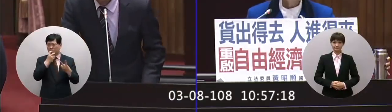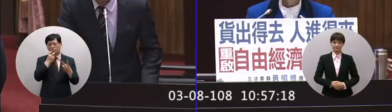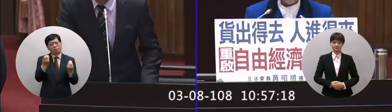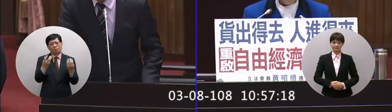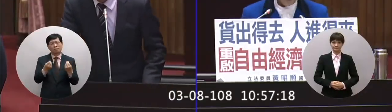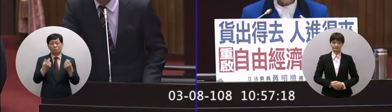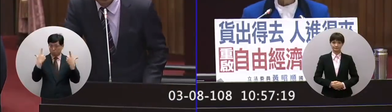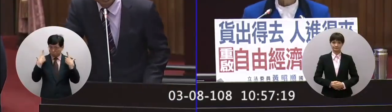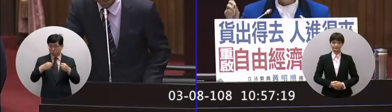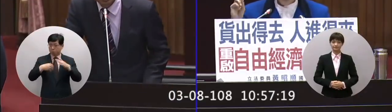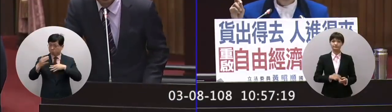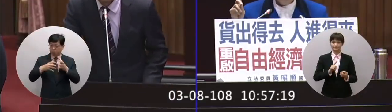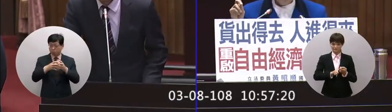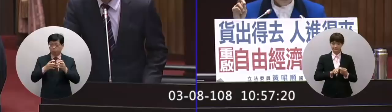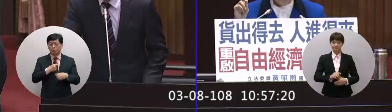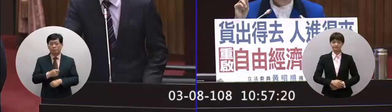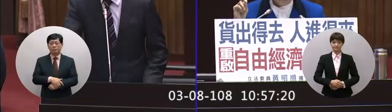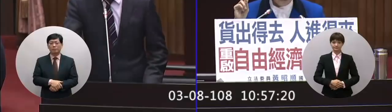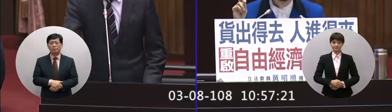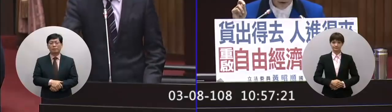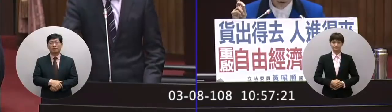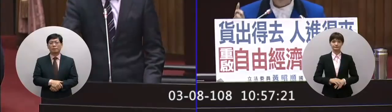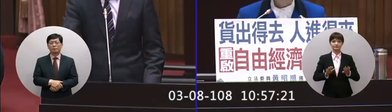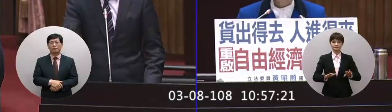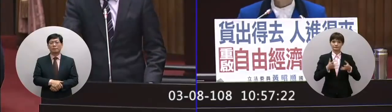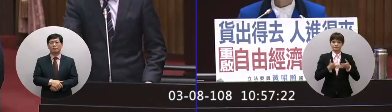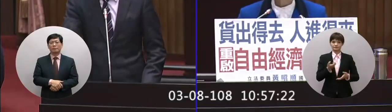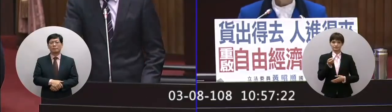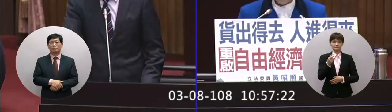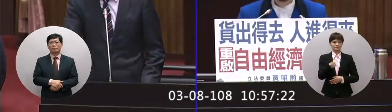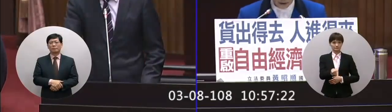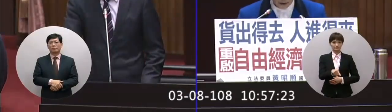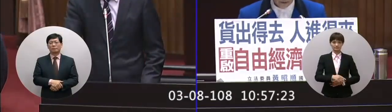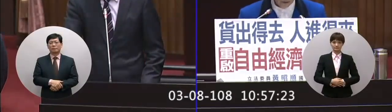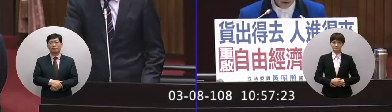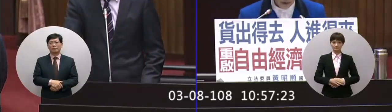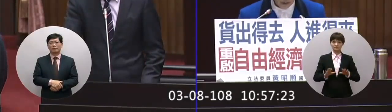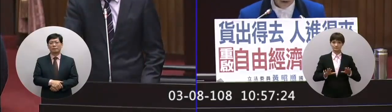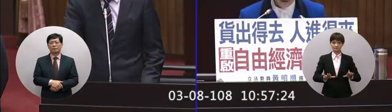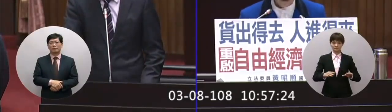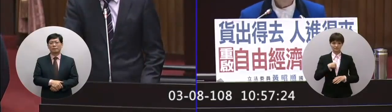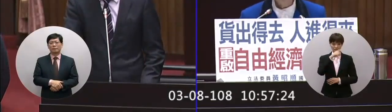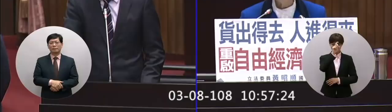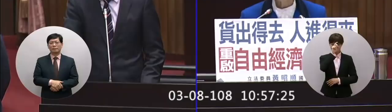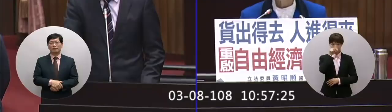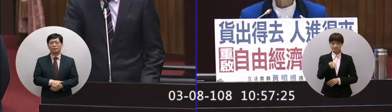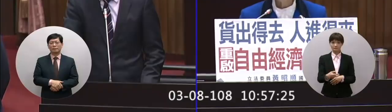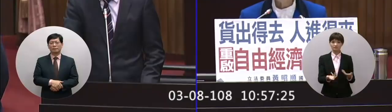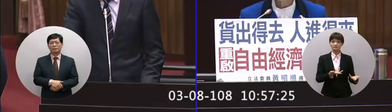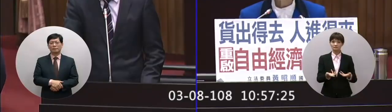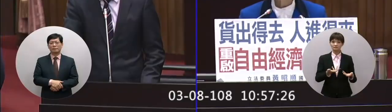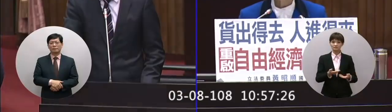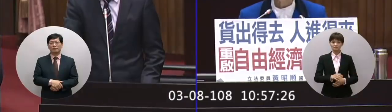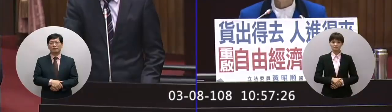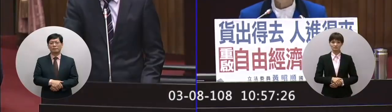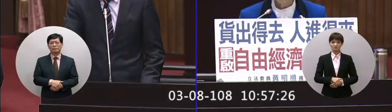央政府，本来就是要通力合作。 好，现在这就是重点。好，今天我们希望这件事不